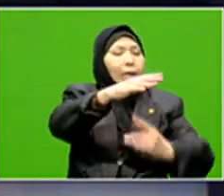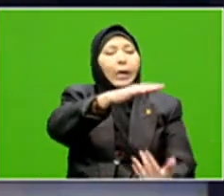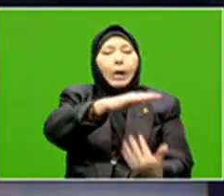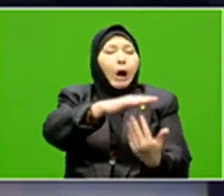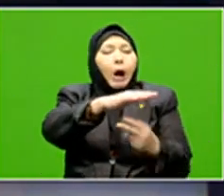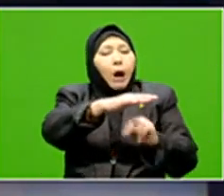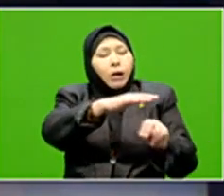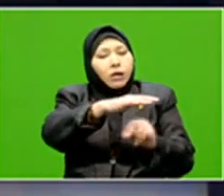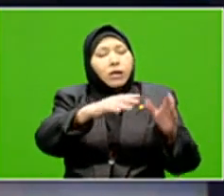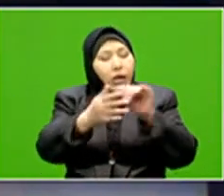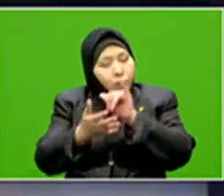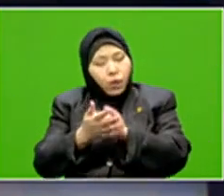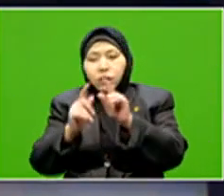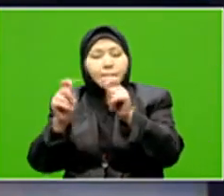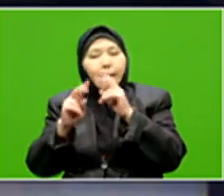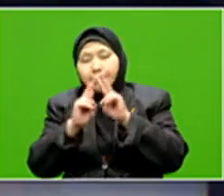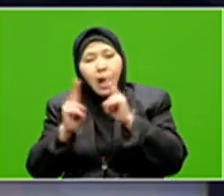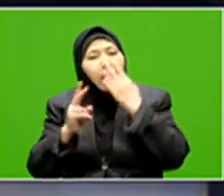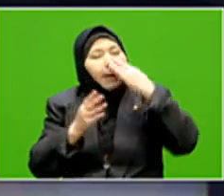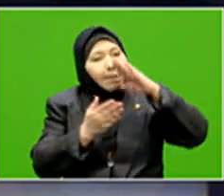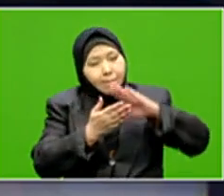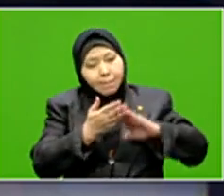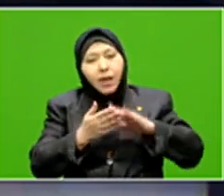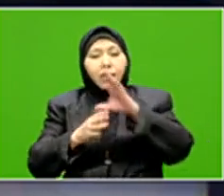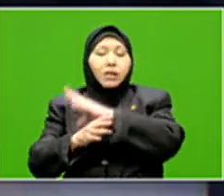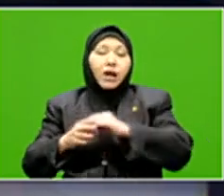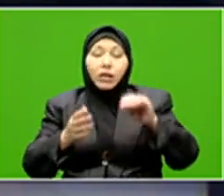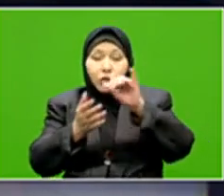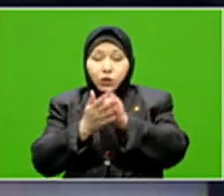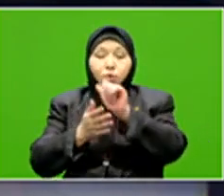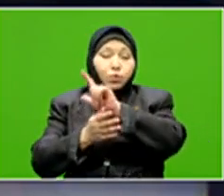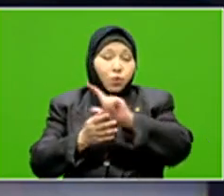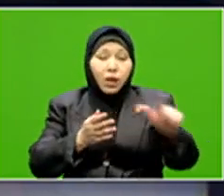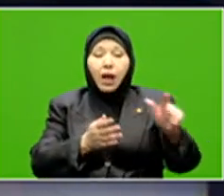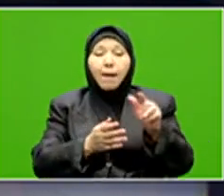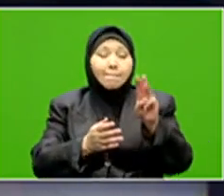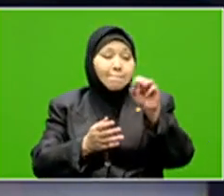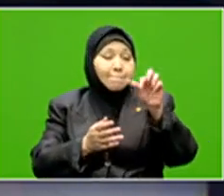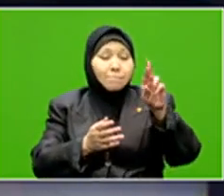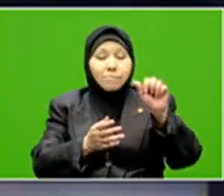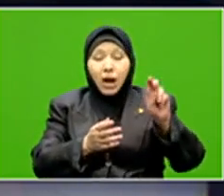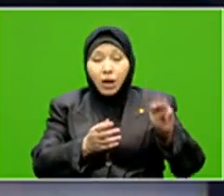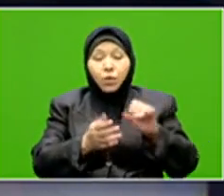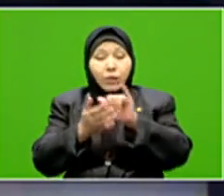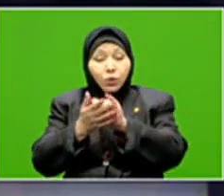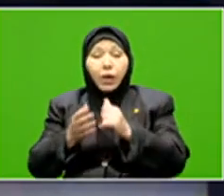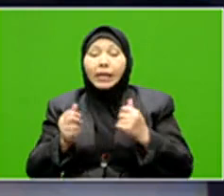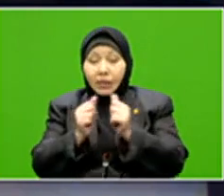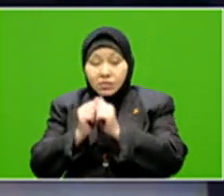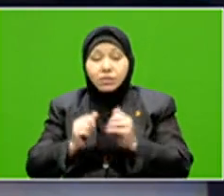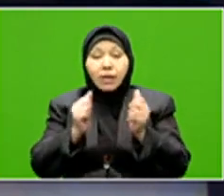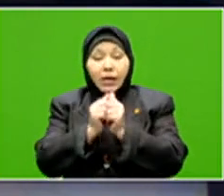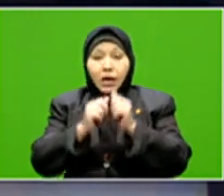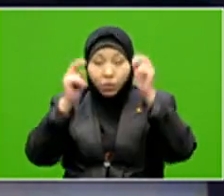tempat yang dimasuki, al-wirdul ataupun wabi'sal wirdul maurud istilahnya. Kita ingin bersama dengan Al-Fadhil Ustaz